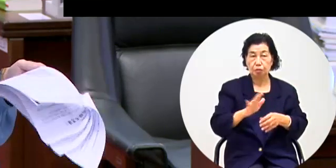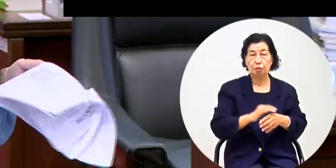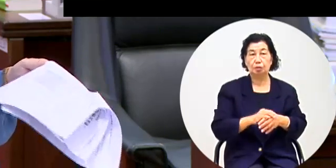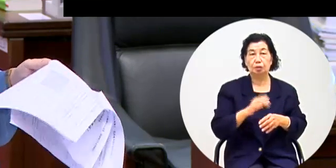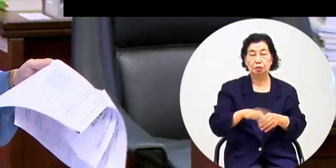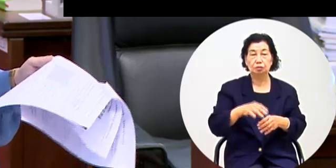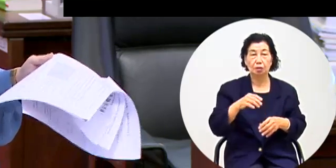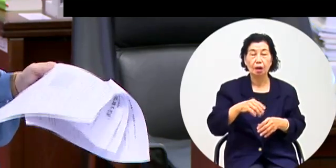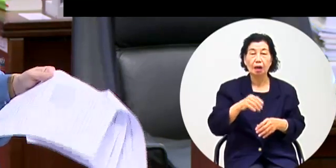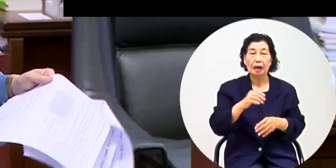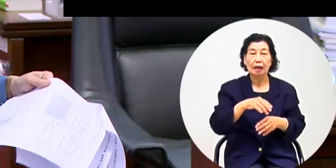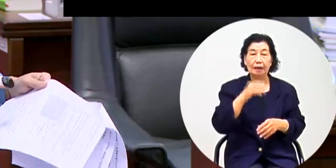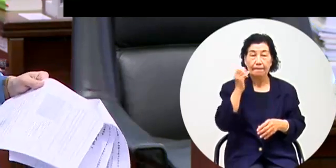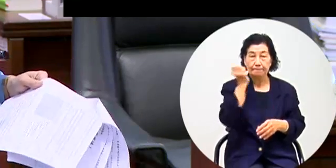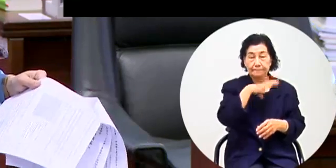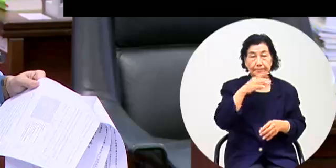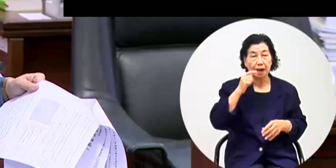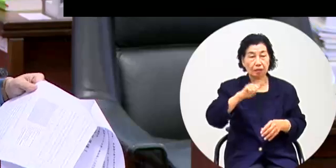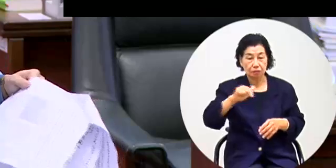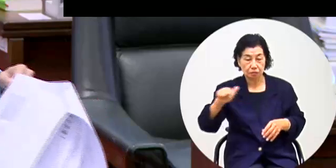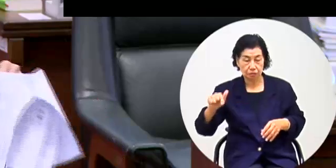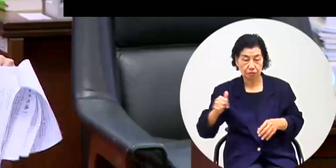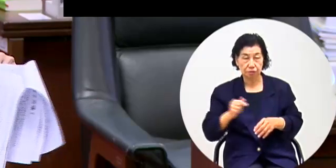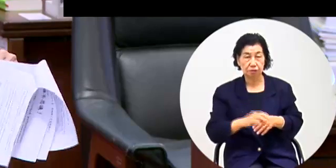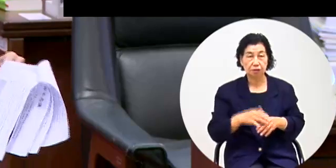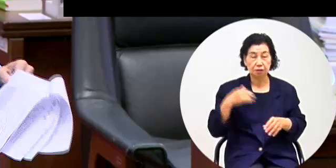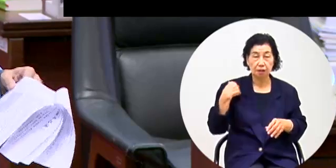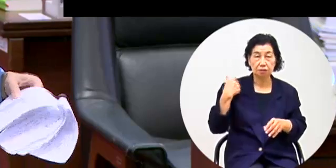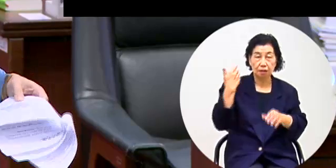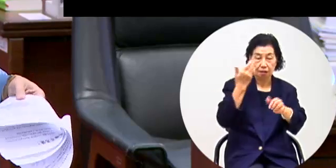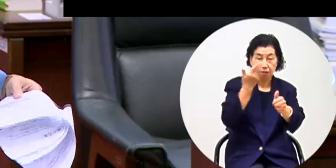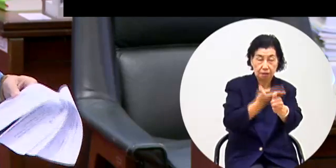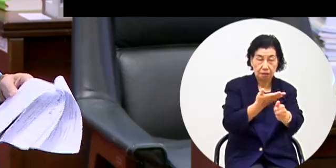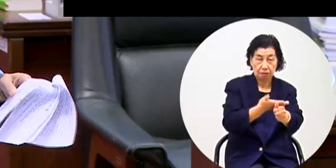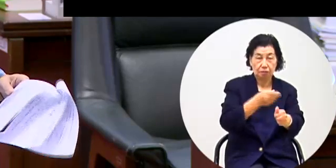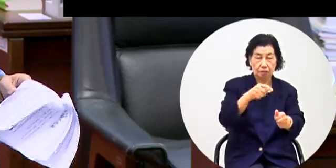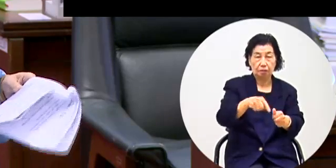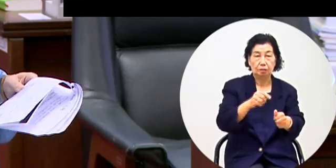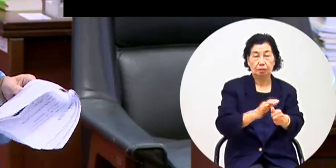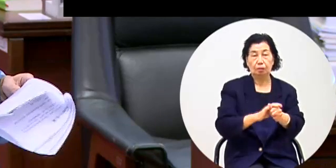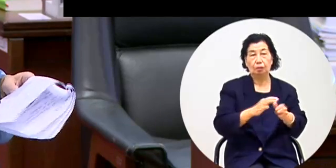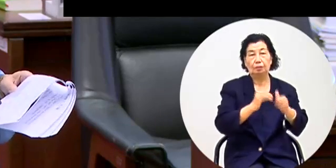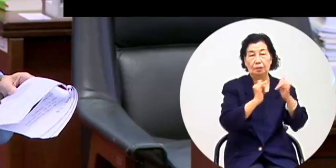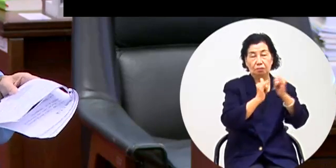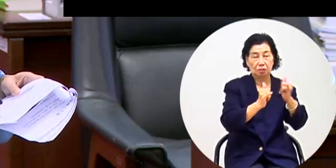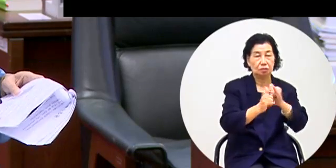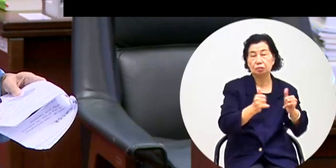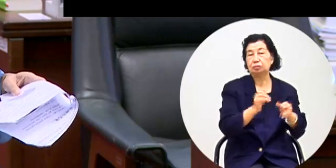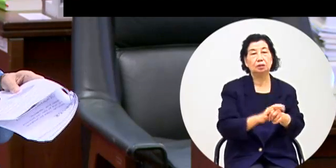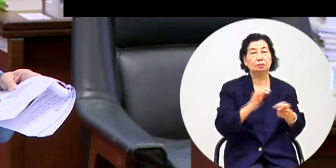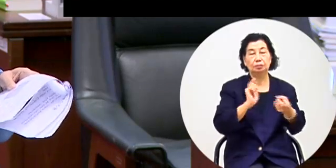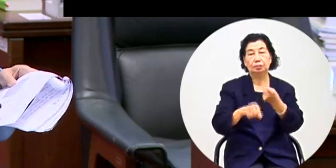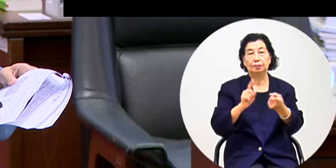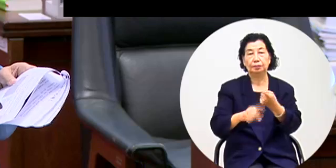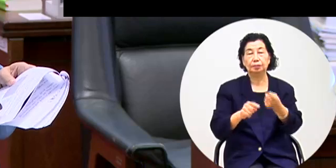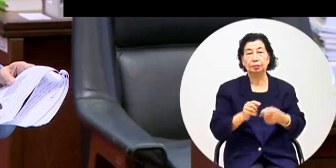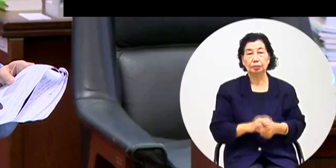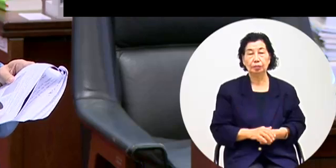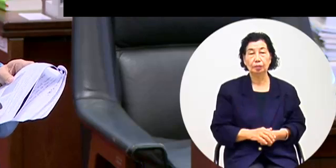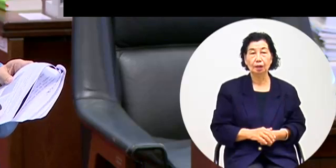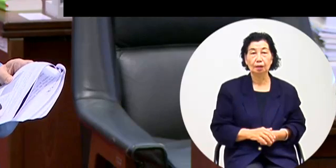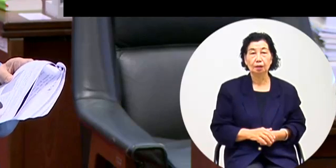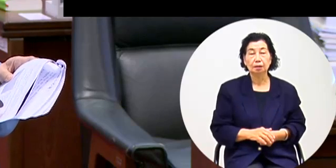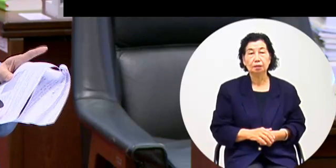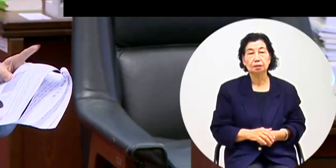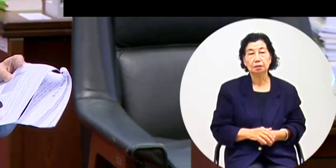我这边是做一个提醒，但是在这个题目上面，我要请市长要承诺的一件事了哈。